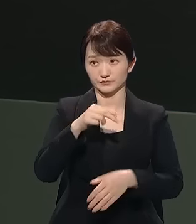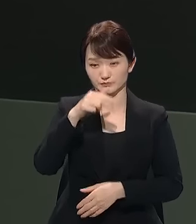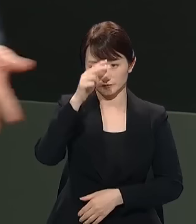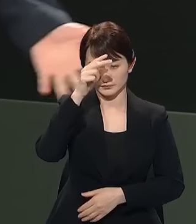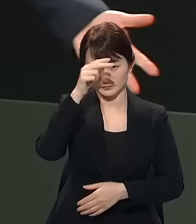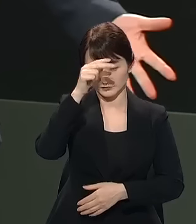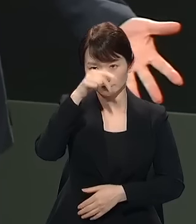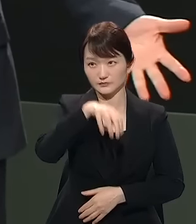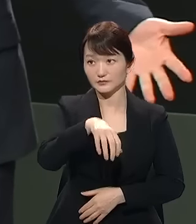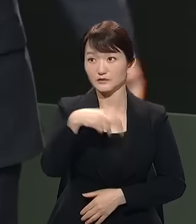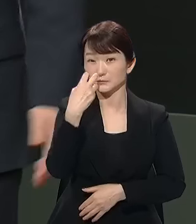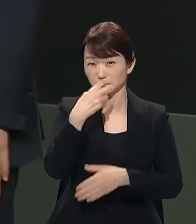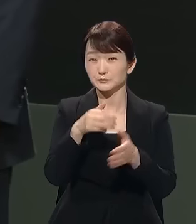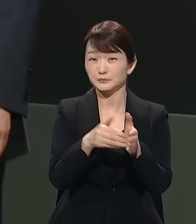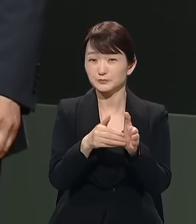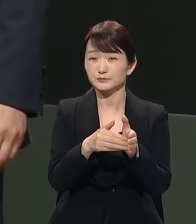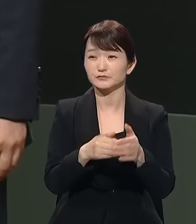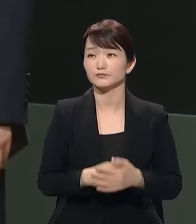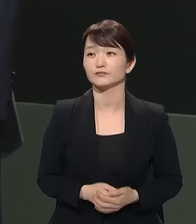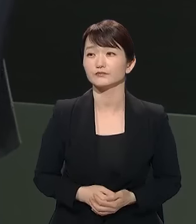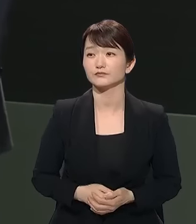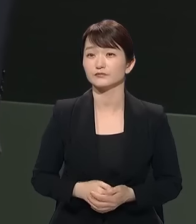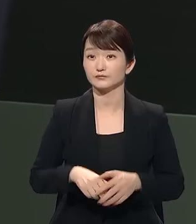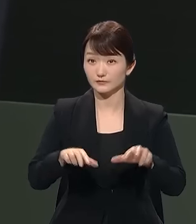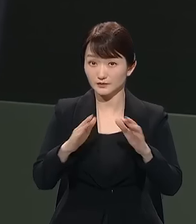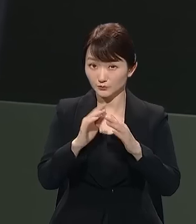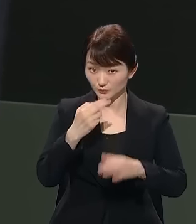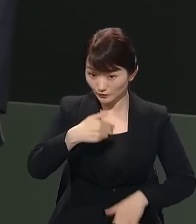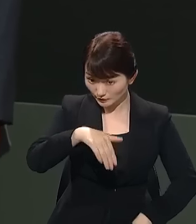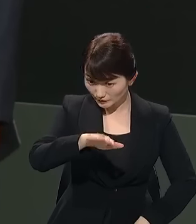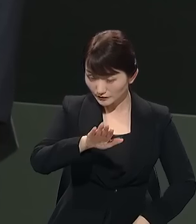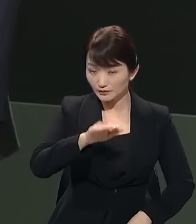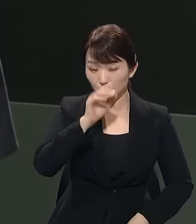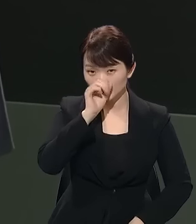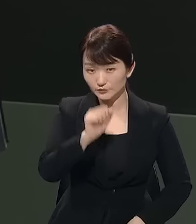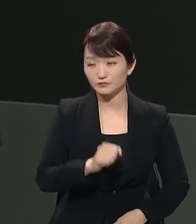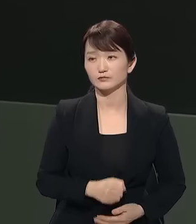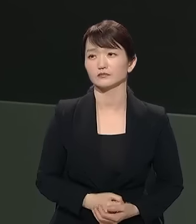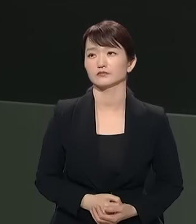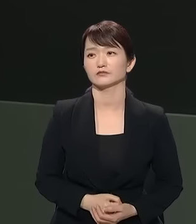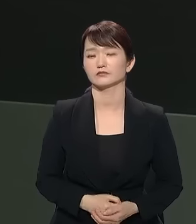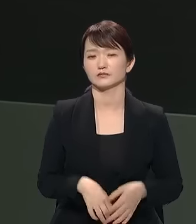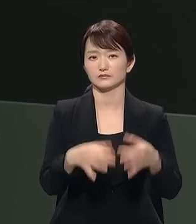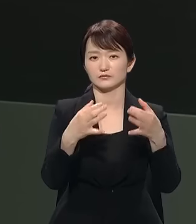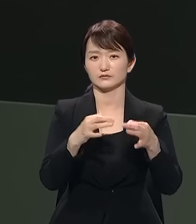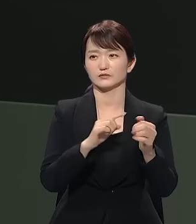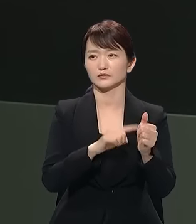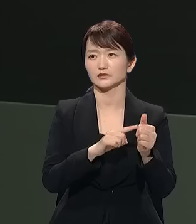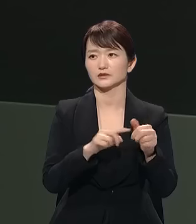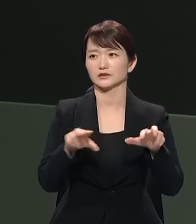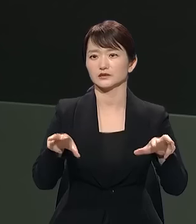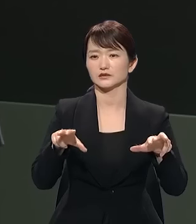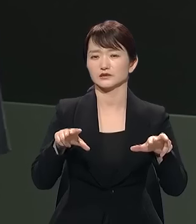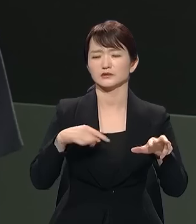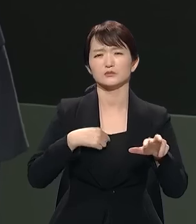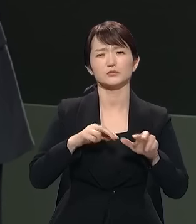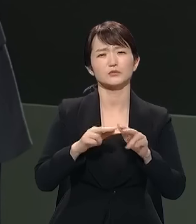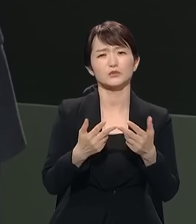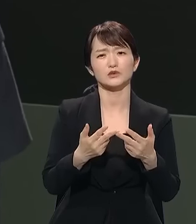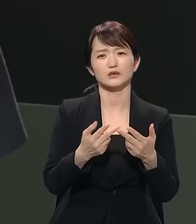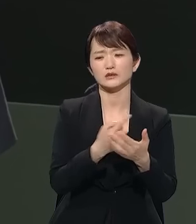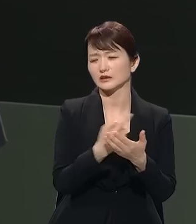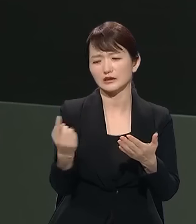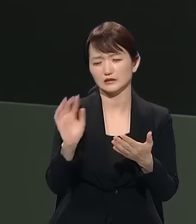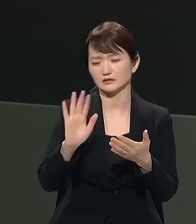강남서에서는 이미 조사가 끝났답니다. 그래서 아 이제 귀가하셔도 좋습니다 라고 하는데 김호중 본인이 지금 나가질 않고 있다는 겁니다.